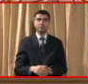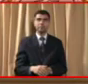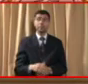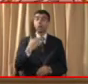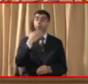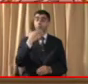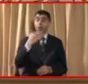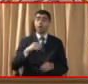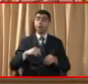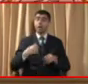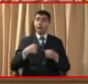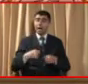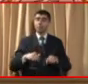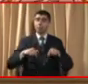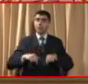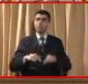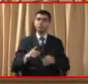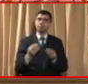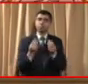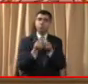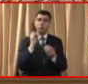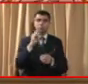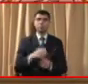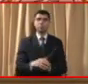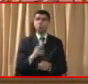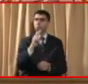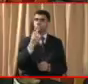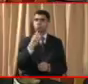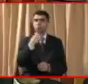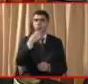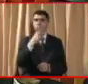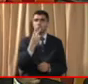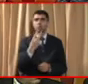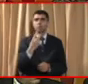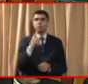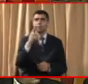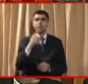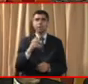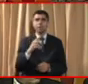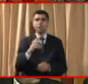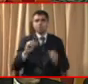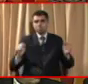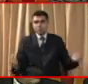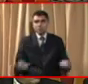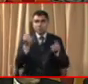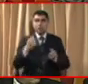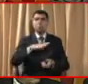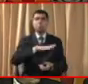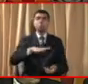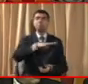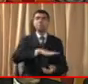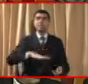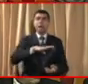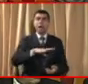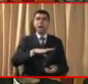شكرا السيد الرئيس. السيد الوزير، جوج الامور. اولا، ما يمكنش تاهيل المدن بلا تنظيم المجال